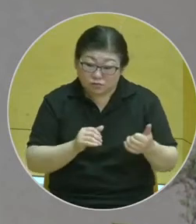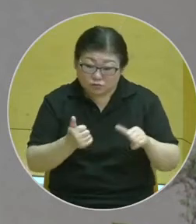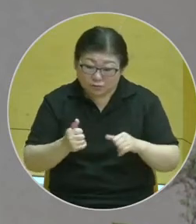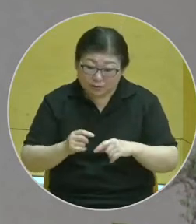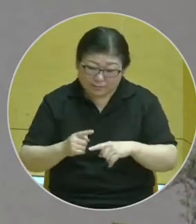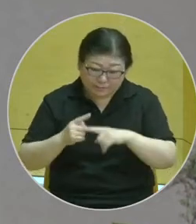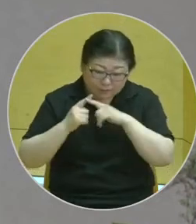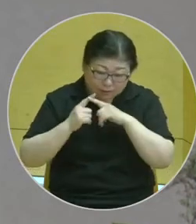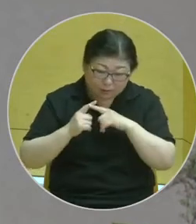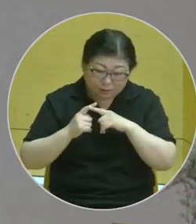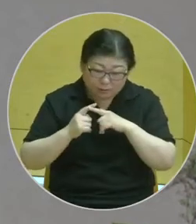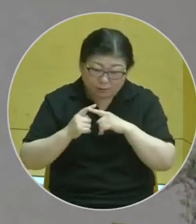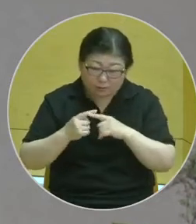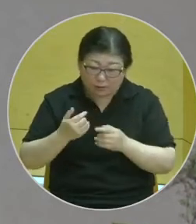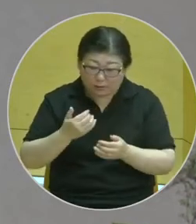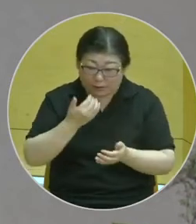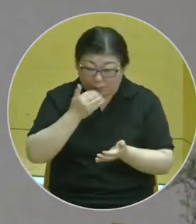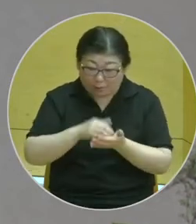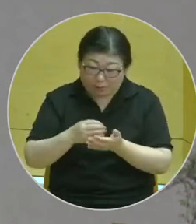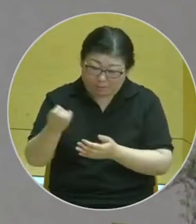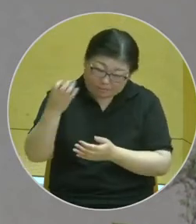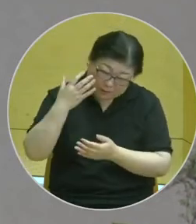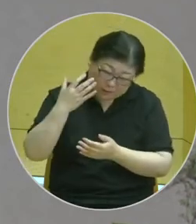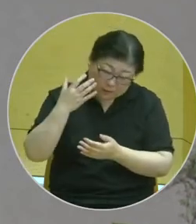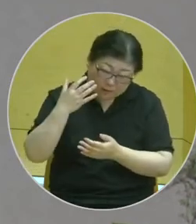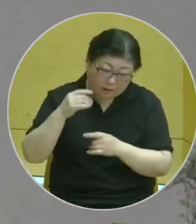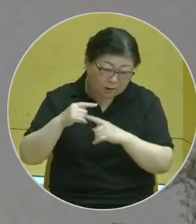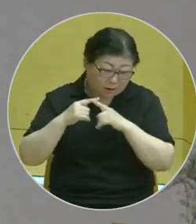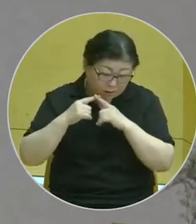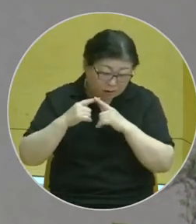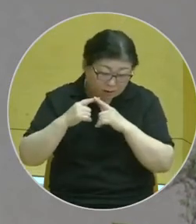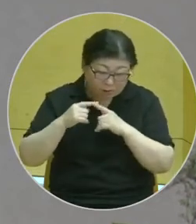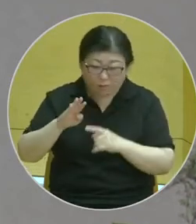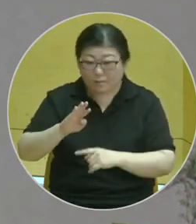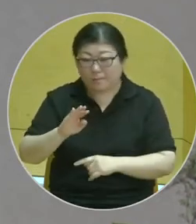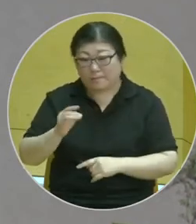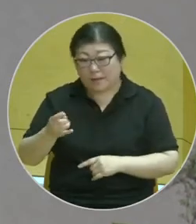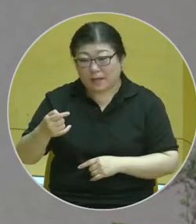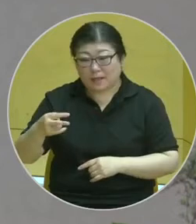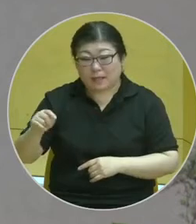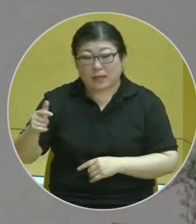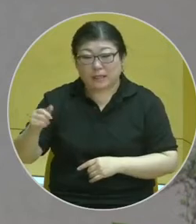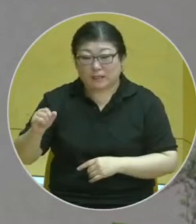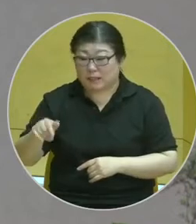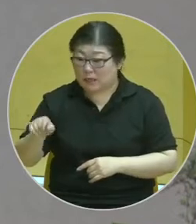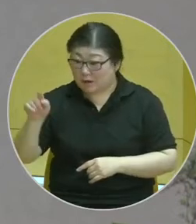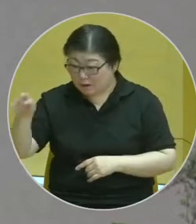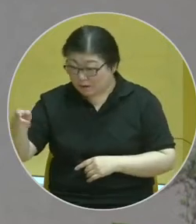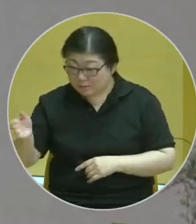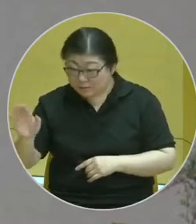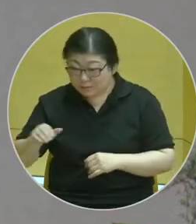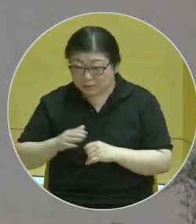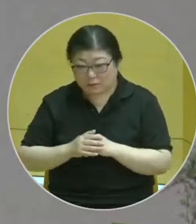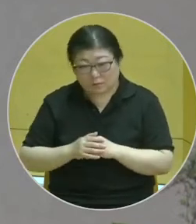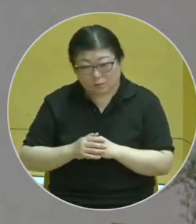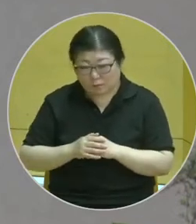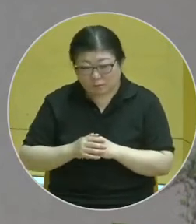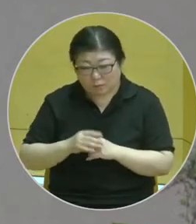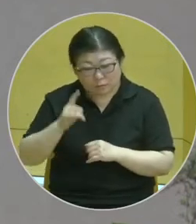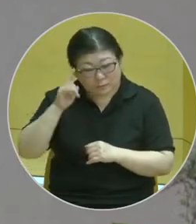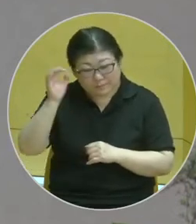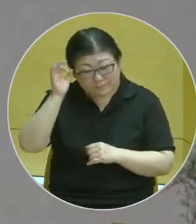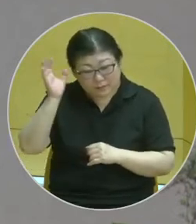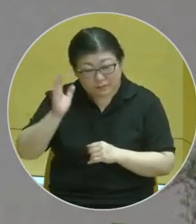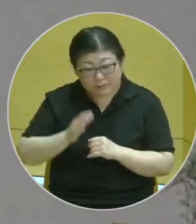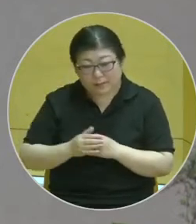각오하고 돌멩이를 가고 했던 그 배 단위의 갔는데 그곳에서 일어난 일은 전혀 예상하지 못한 일들이 일어났습니다